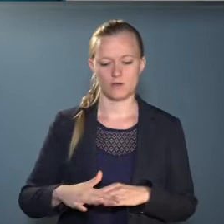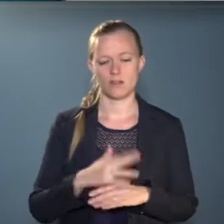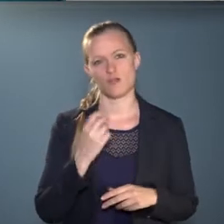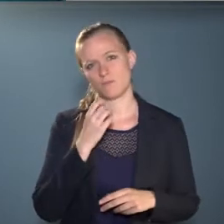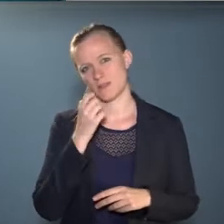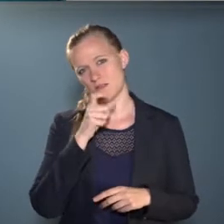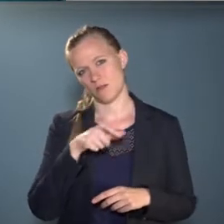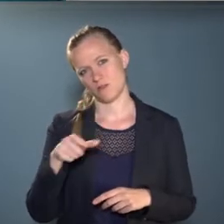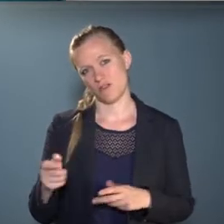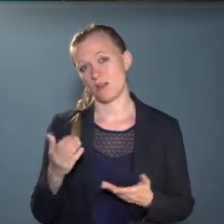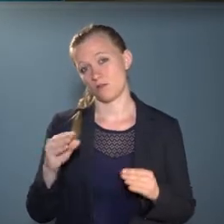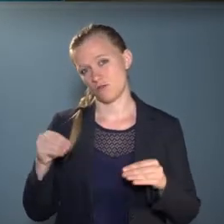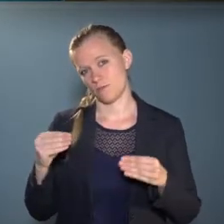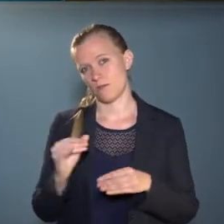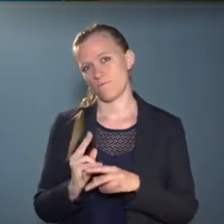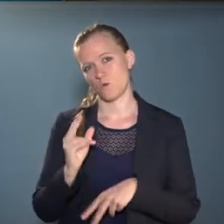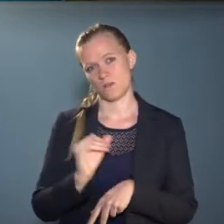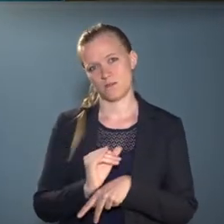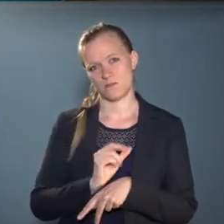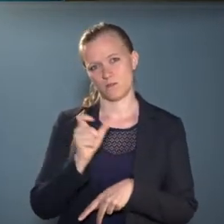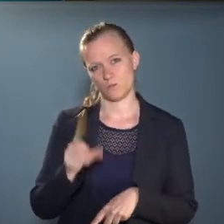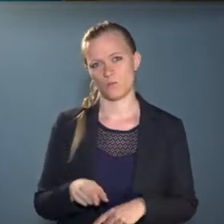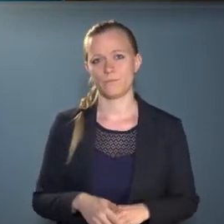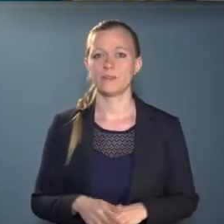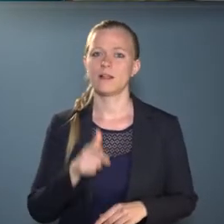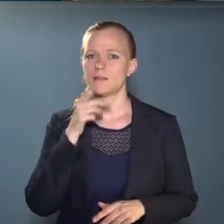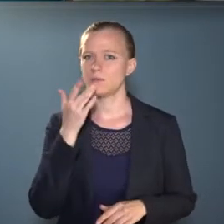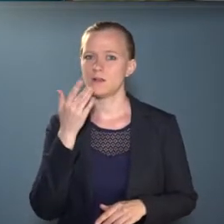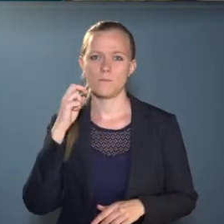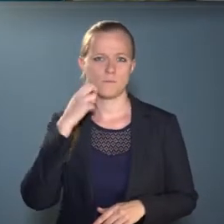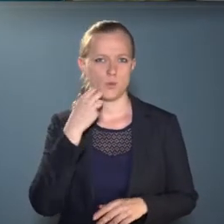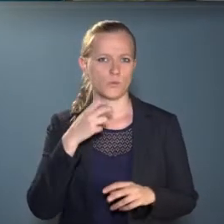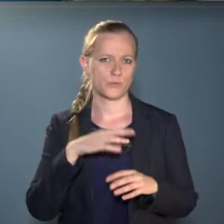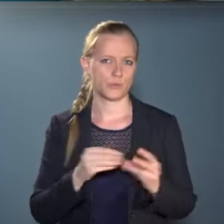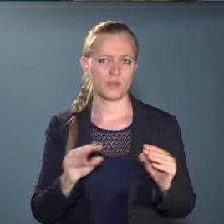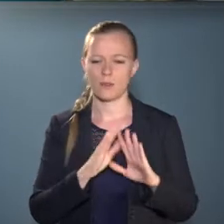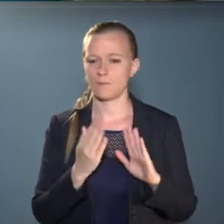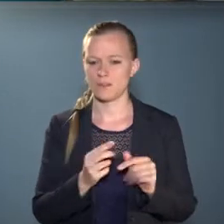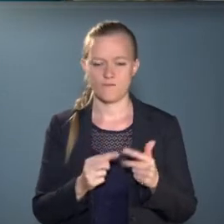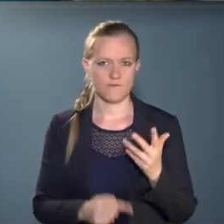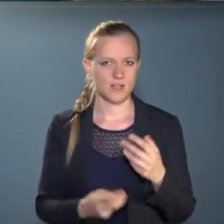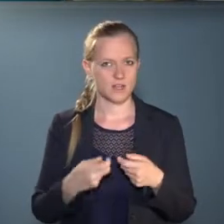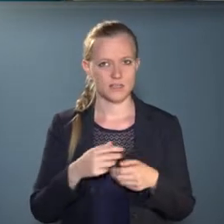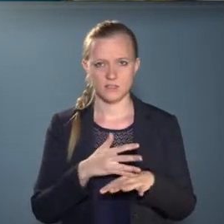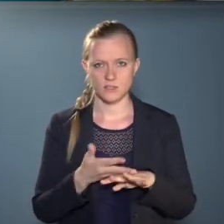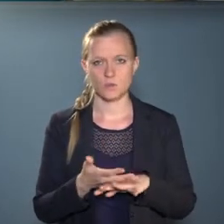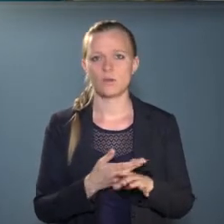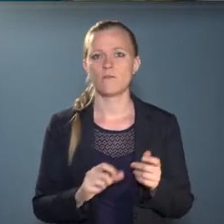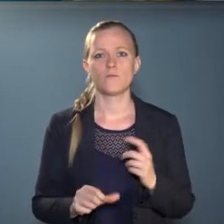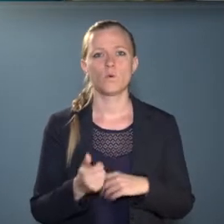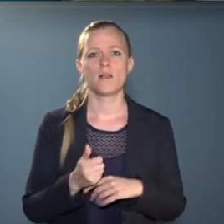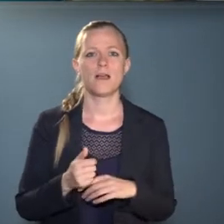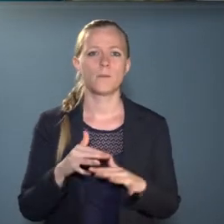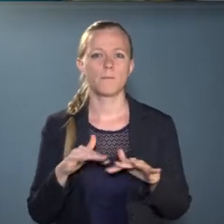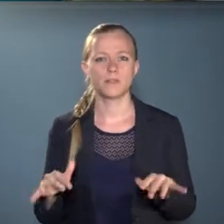Erről is beszélt a főigazgató. Lesz például bőrgyógyászat, ahol minden szűrnek, de ugye leginkább a médiában